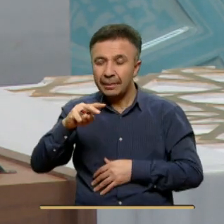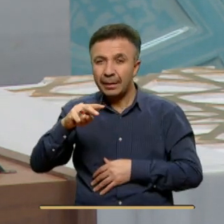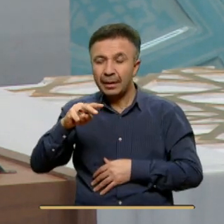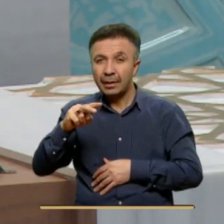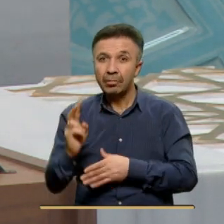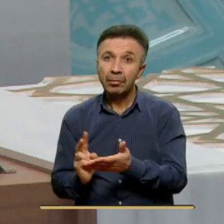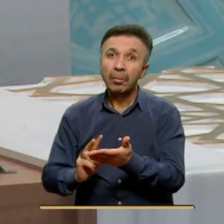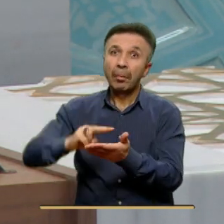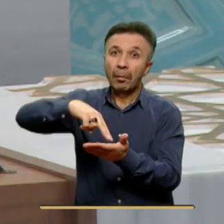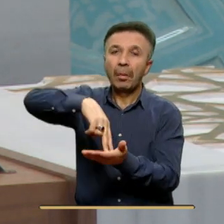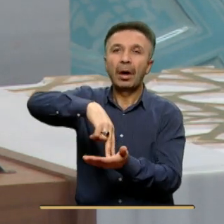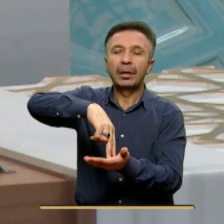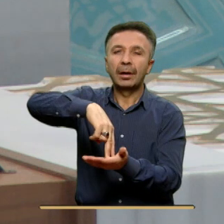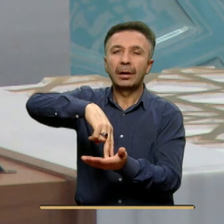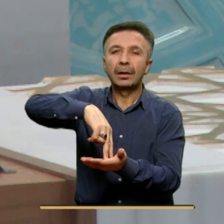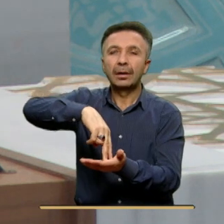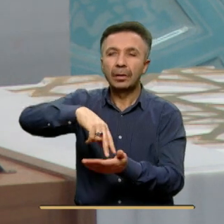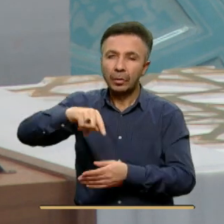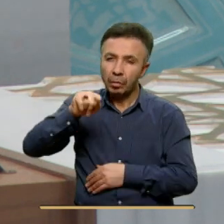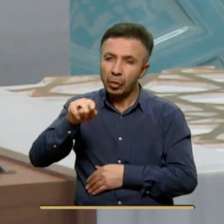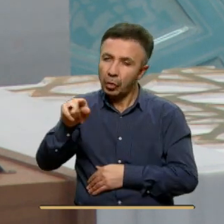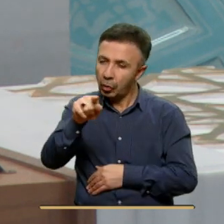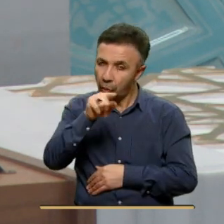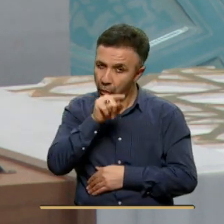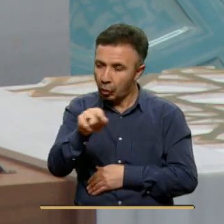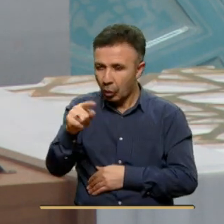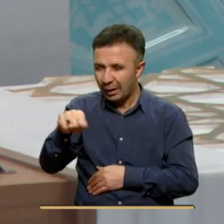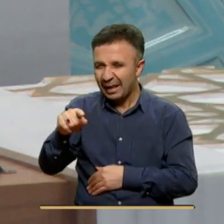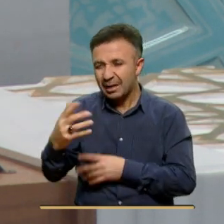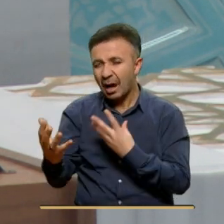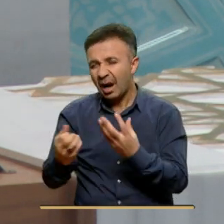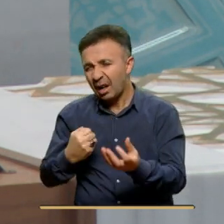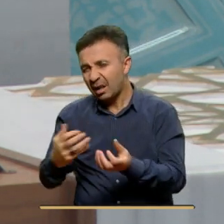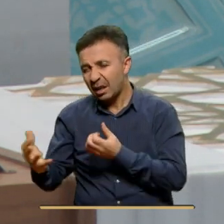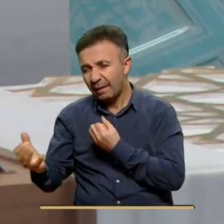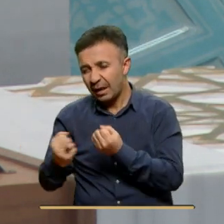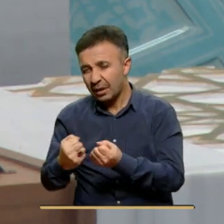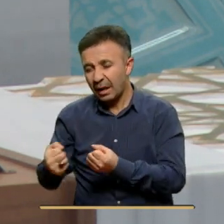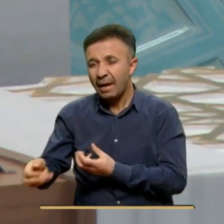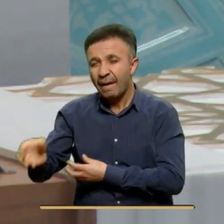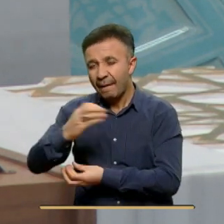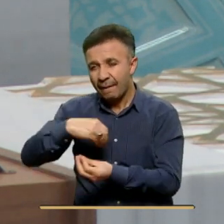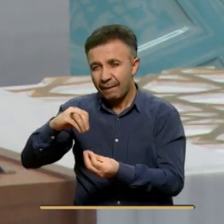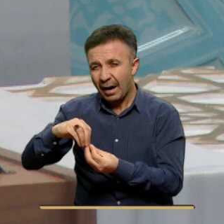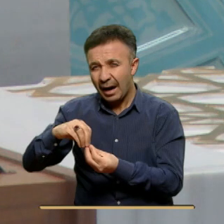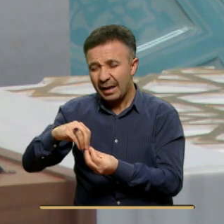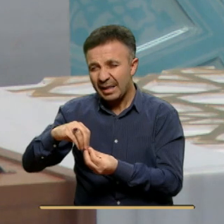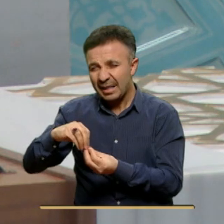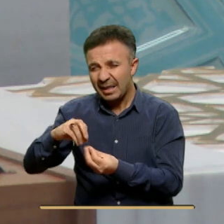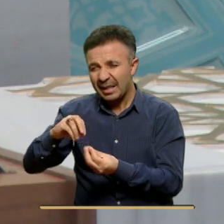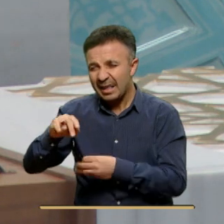kalkarlar. Bu onların alışveriş de faiz gibidir demelerindendir